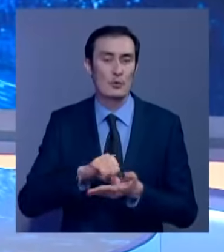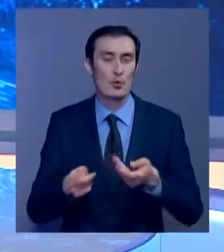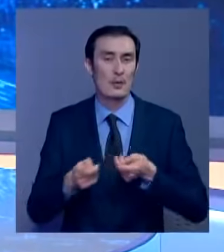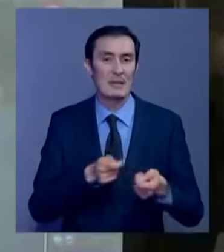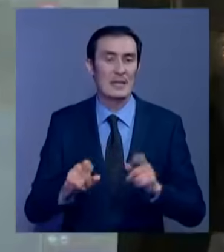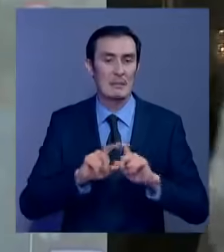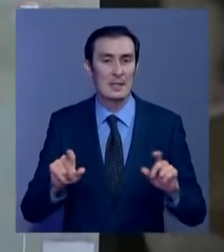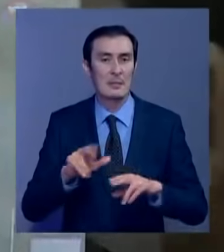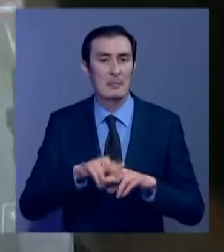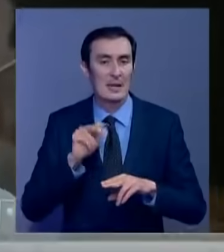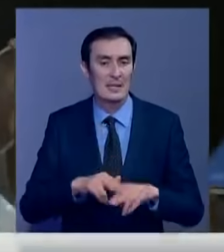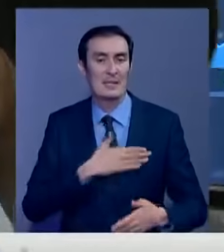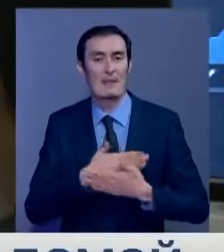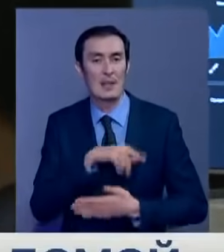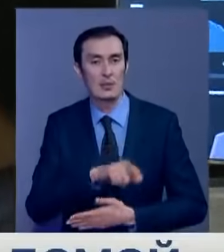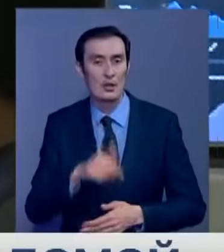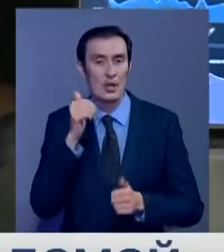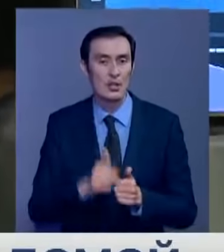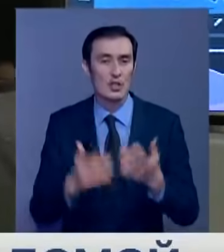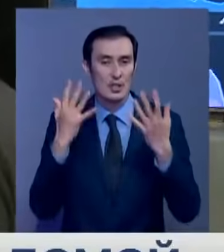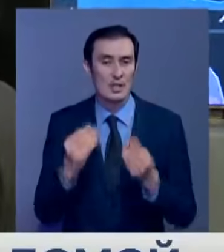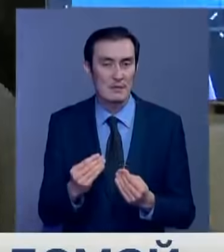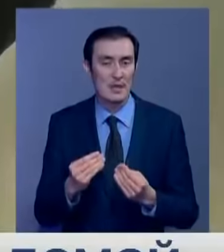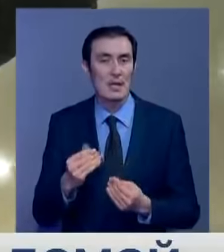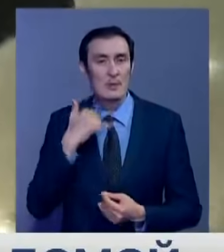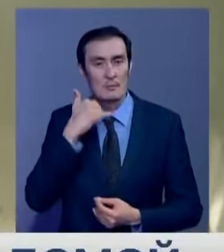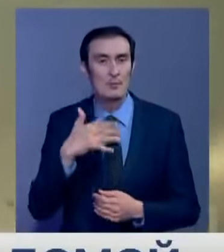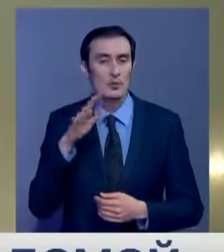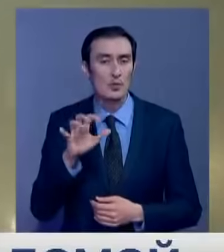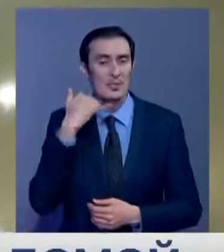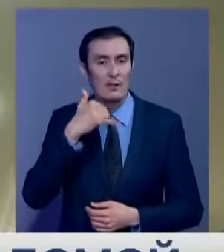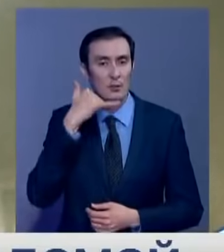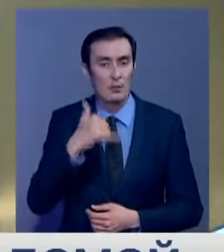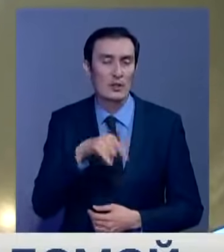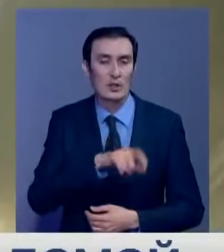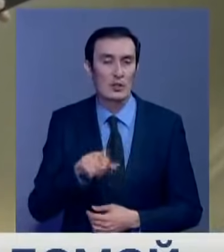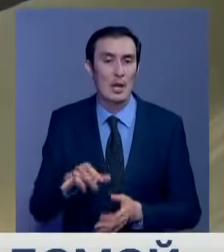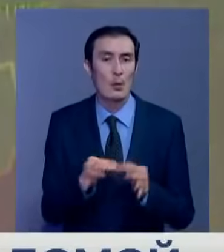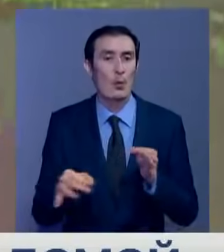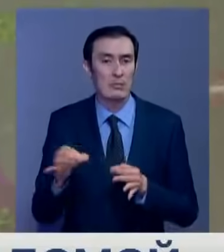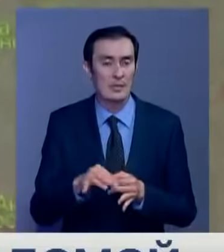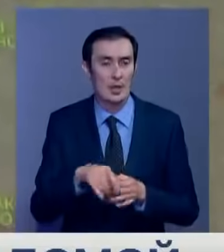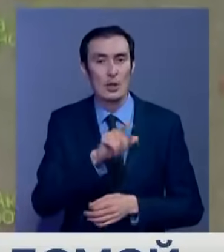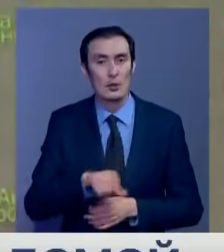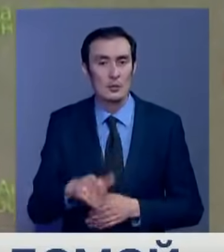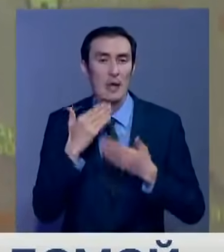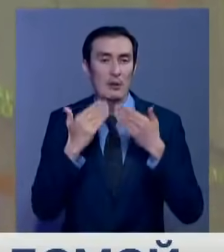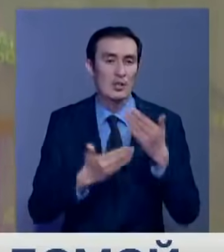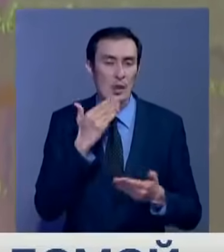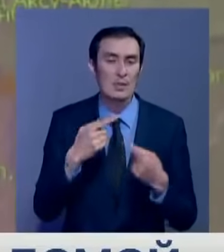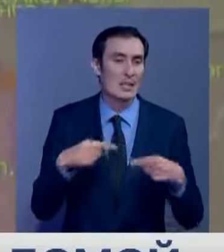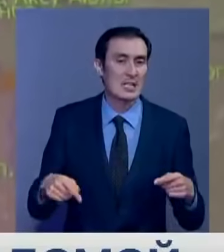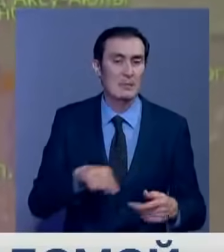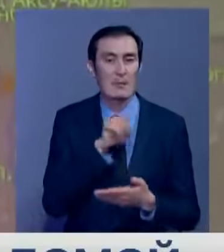представители управления департамента полиции, волонтеры, ежедневно принимают до 500 звонков от жителей области. Люди обращаются с